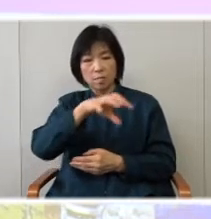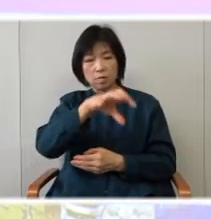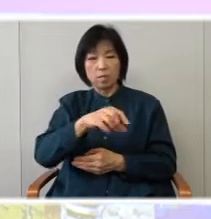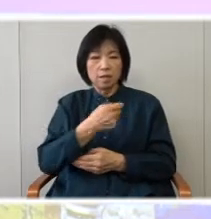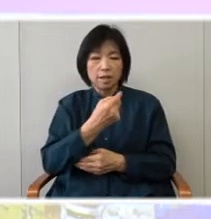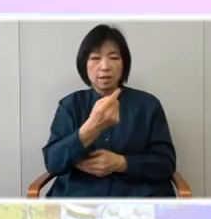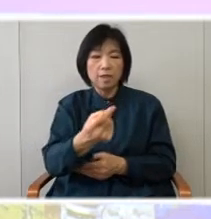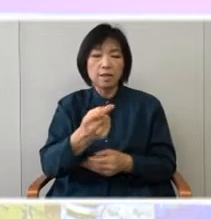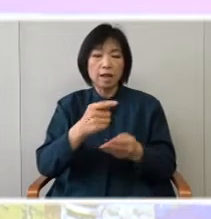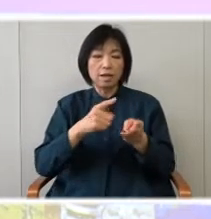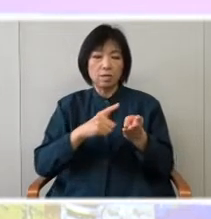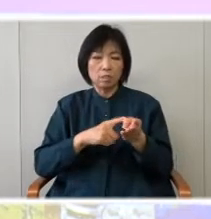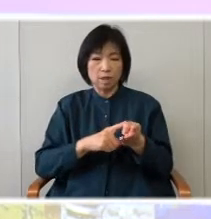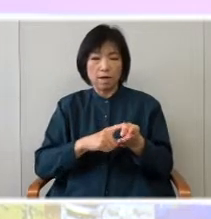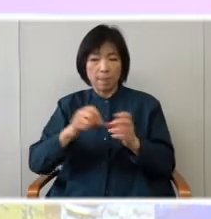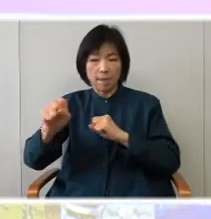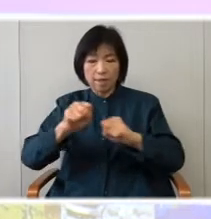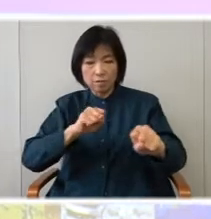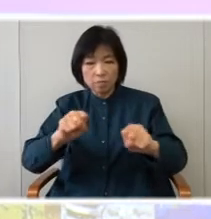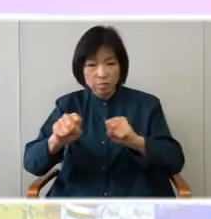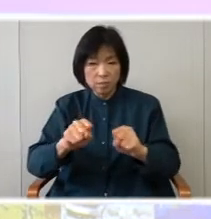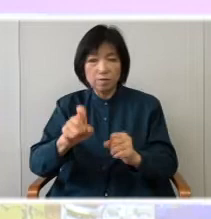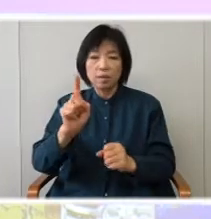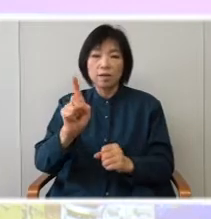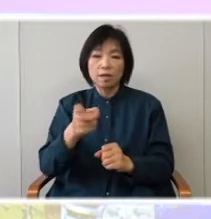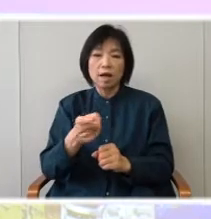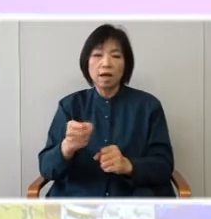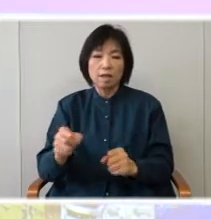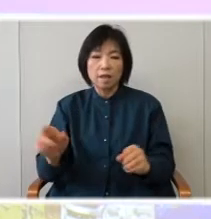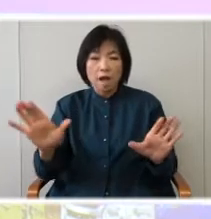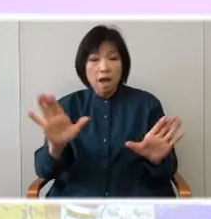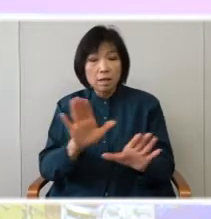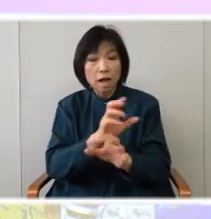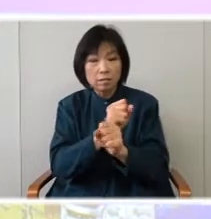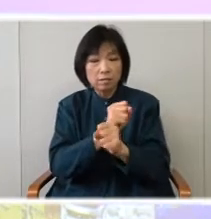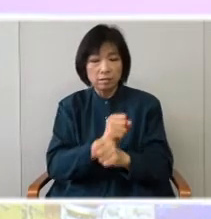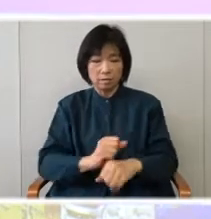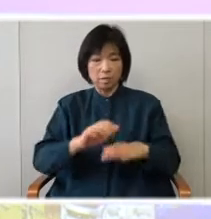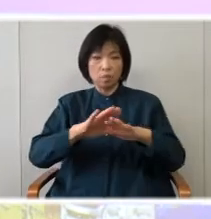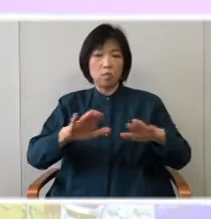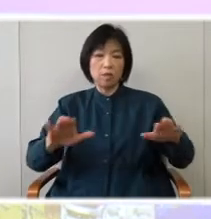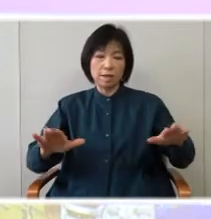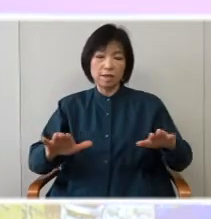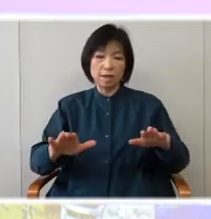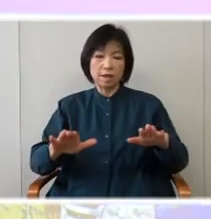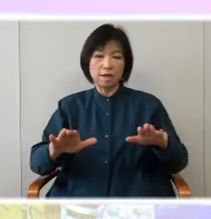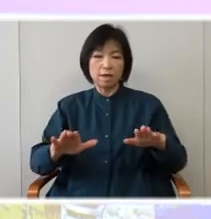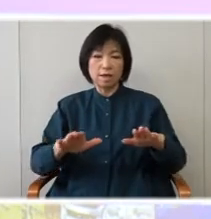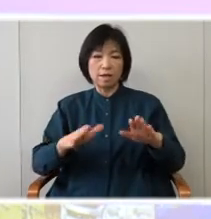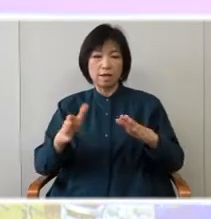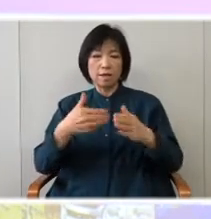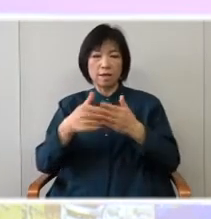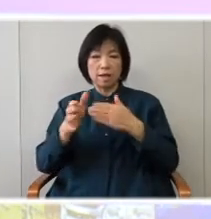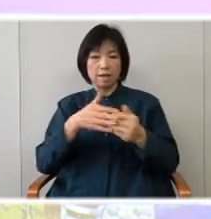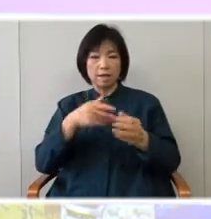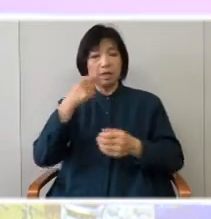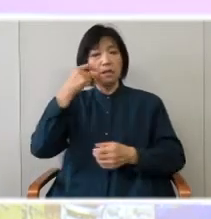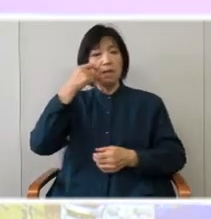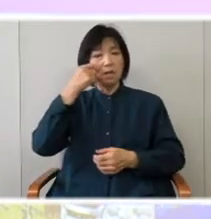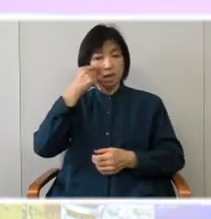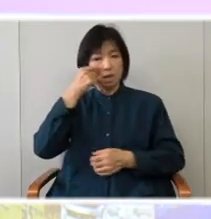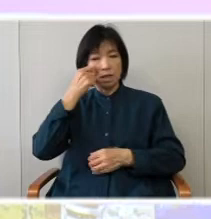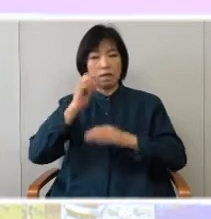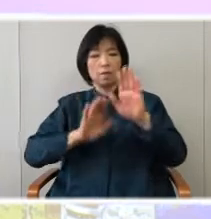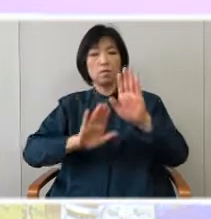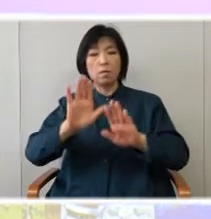あの、活動する機会が失われたりということで、まあ、子どもたちが何もまあ体験できずにいるという